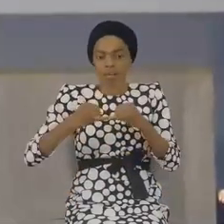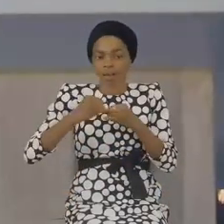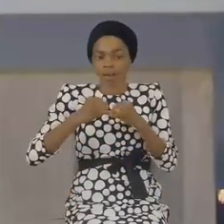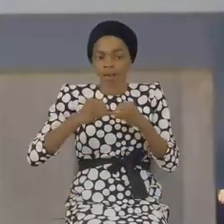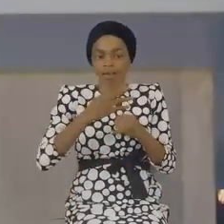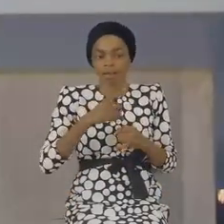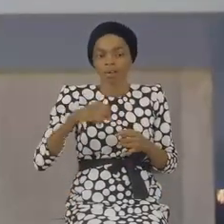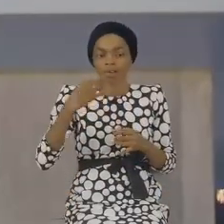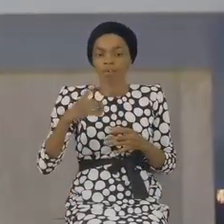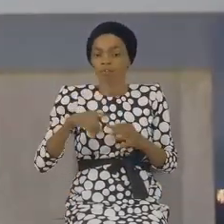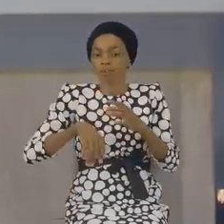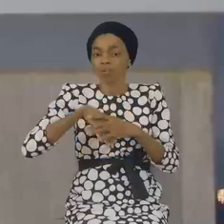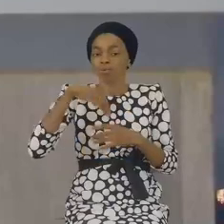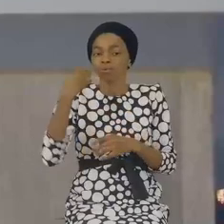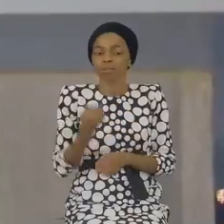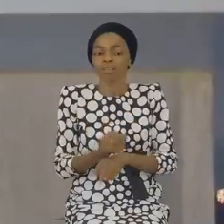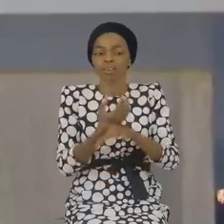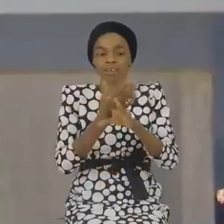reins.